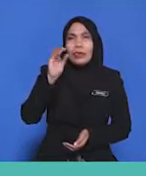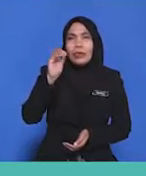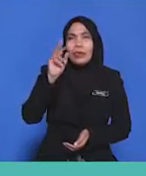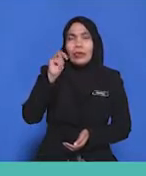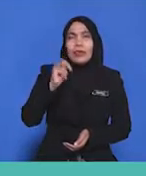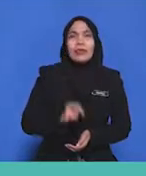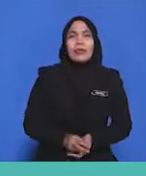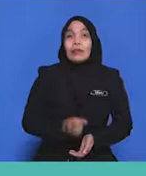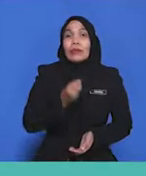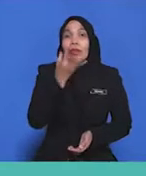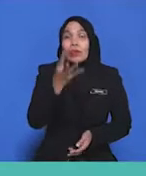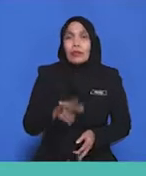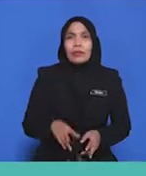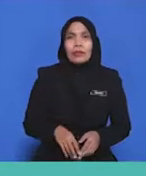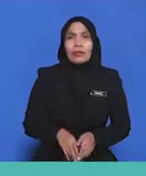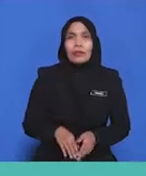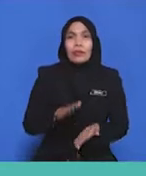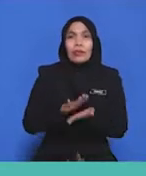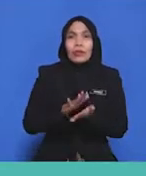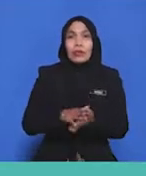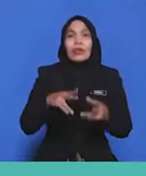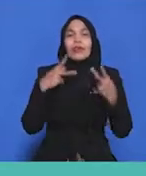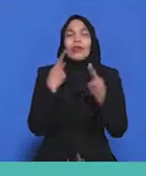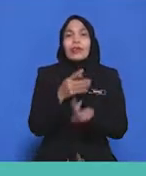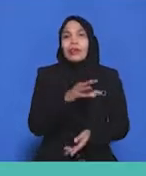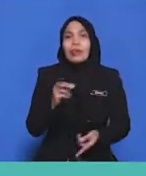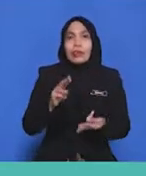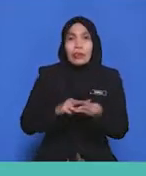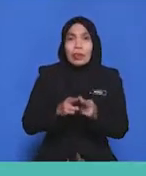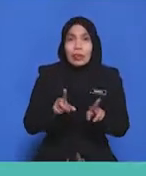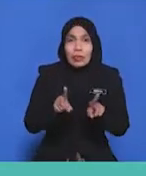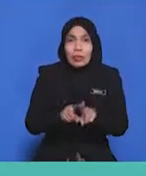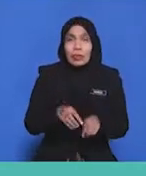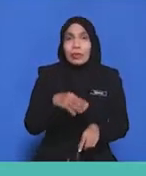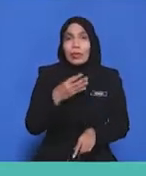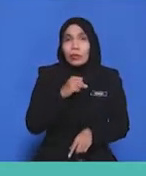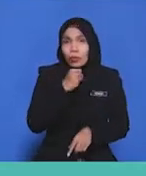berpengaruh terhadap proses sosialisasi individu ke dalam sukan.